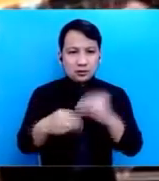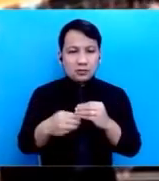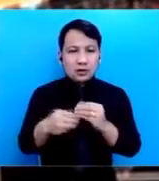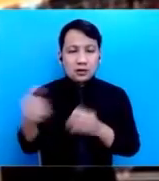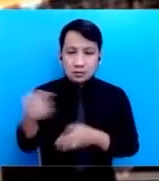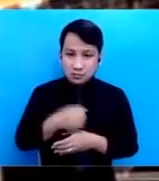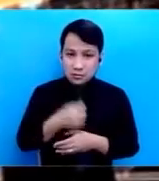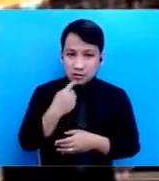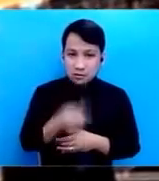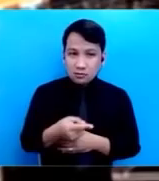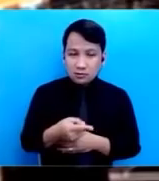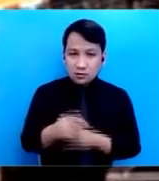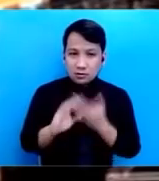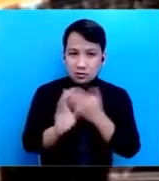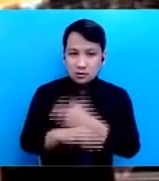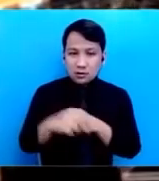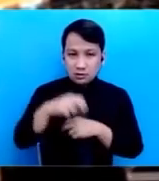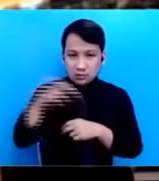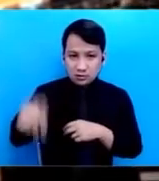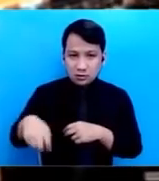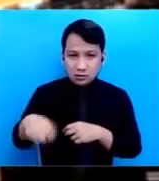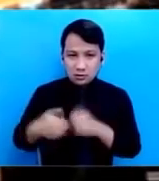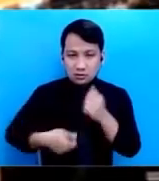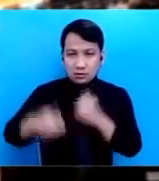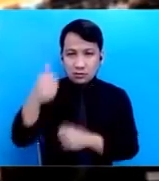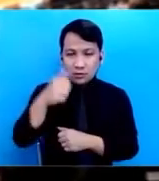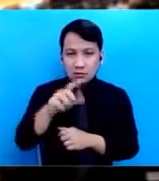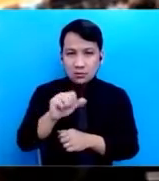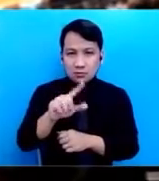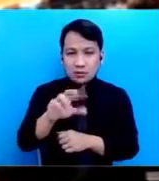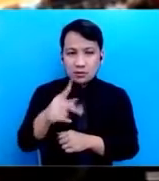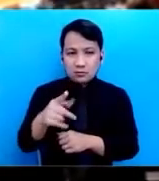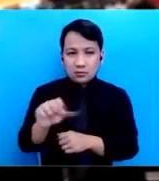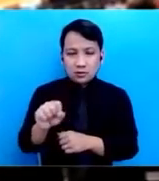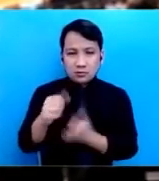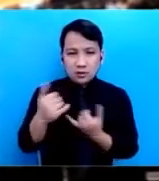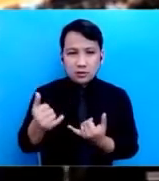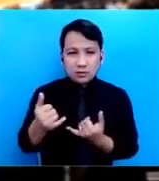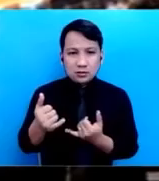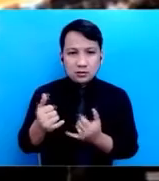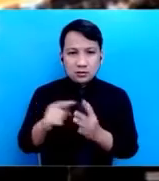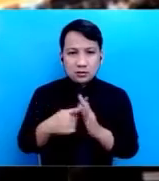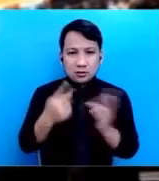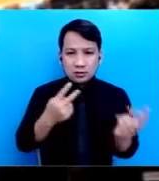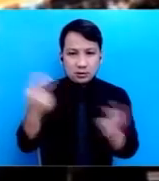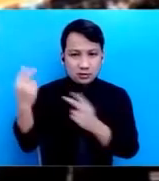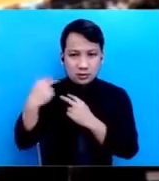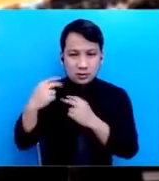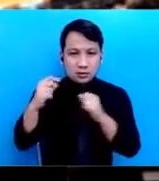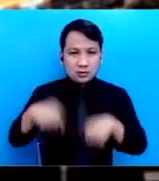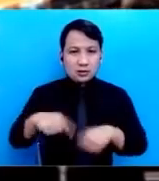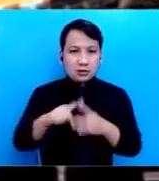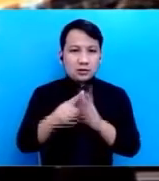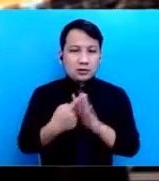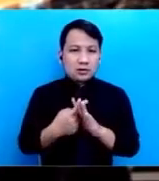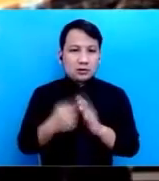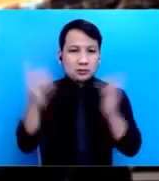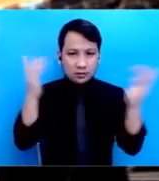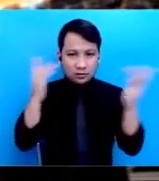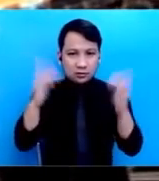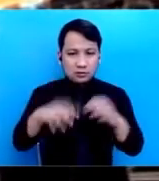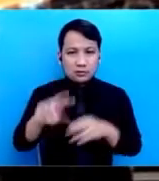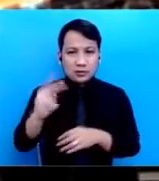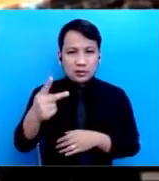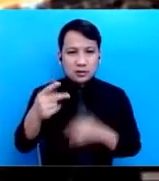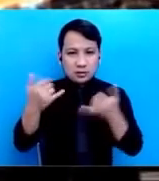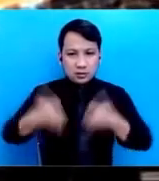o mababakante tuluyang ang Alaska franchise. Samantalang sa likod ko, naririnig nyo na ang noise. Ito ang second game ng